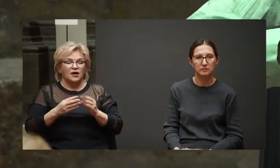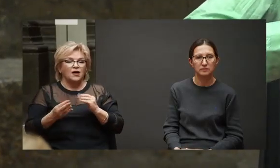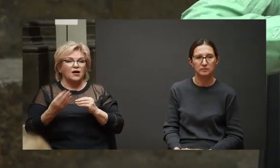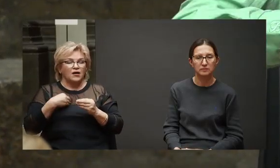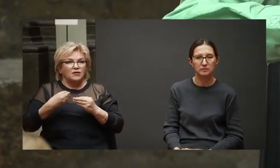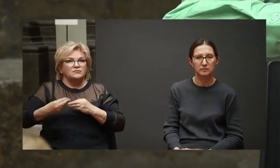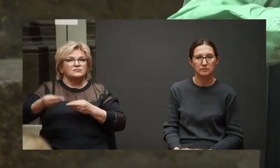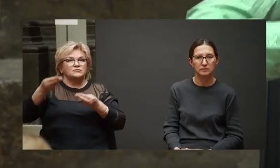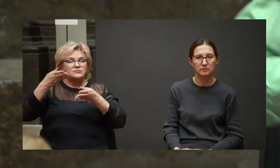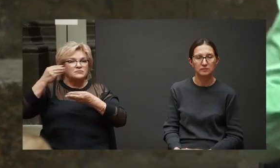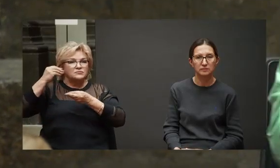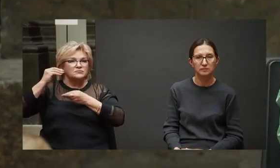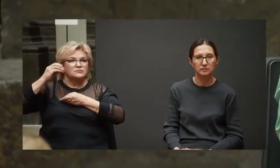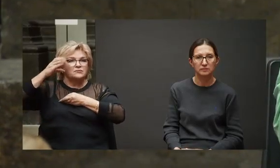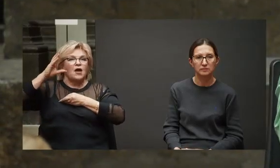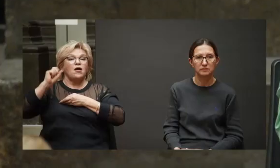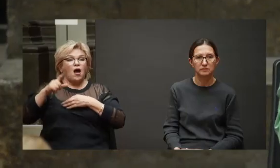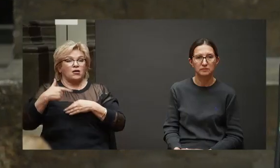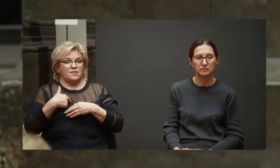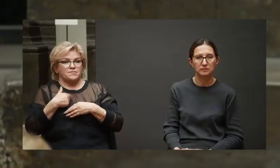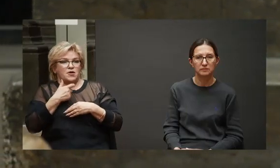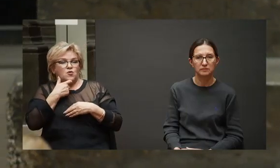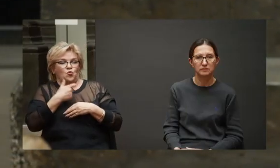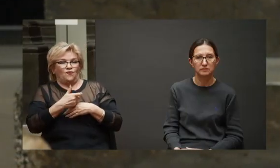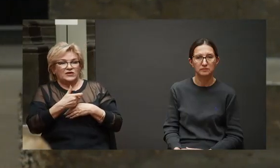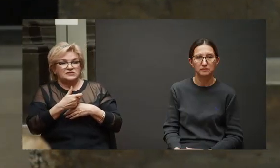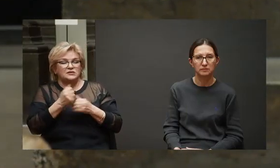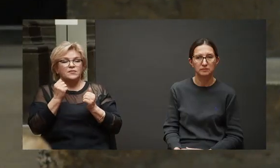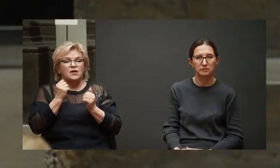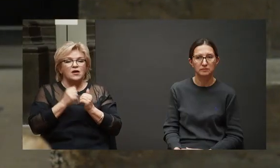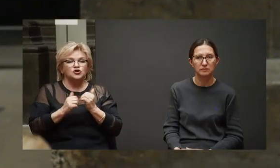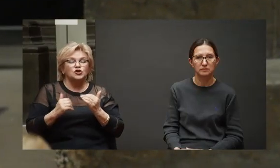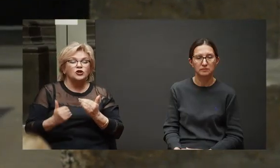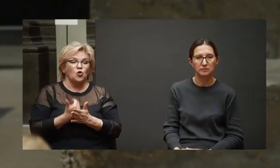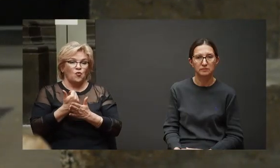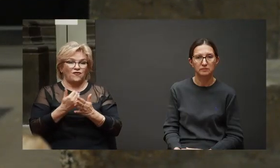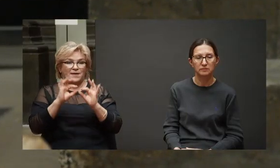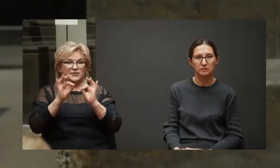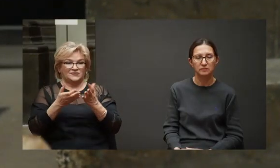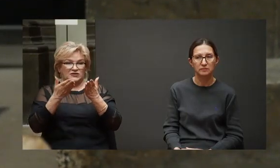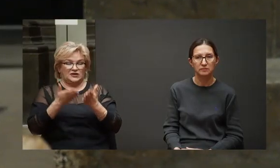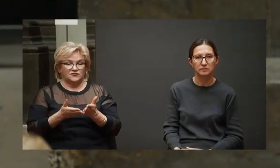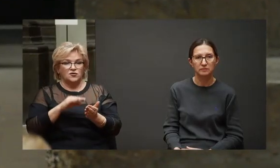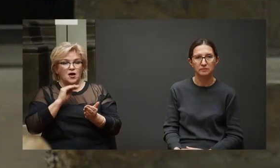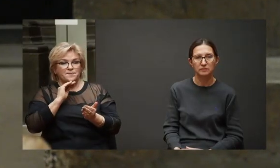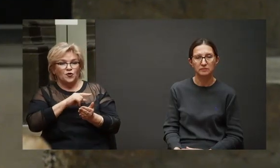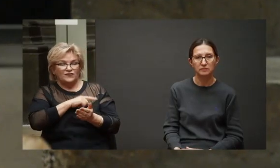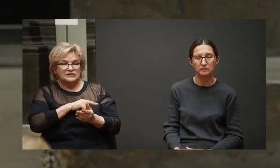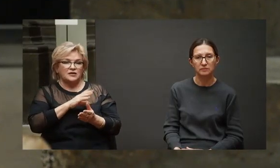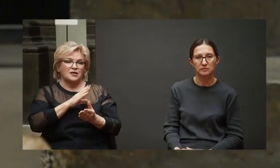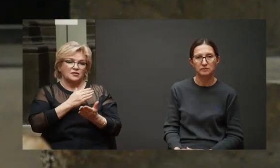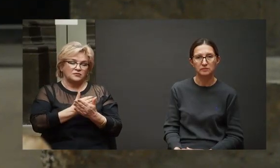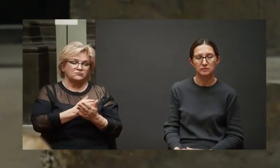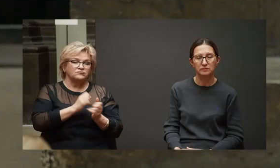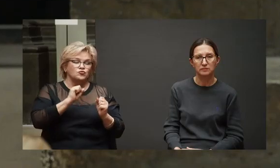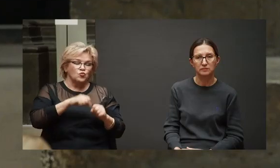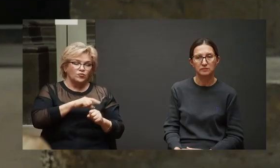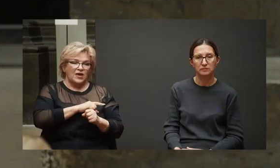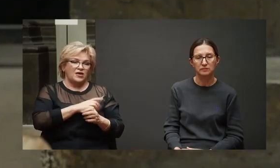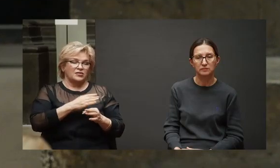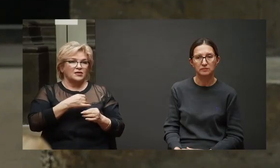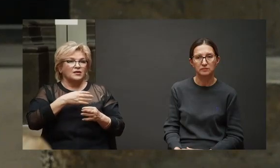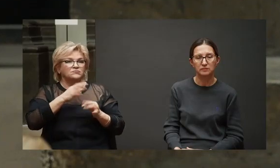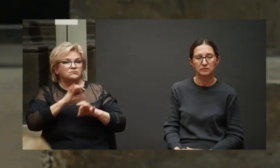накладывает отпечаток на то, как мы увидим каждое новое произведение искусства. Профессионал умеет это рефлексировать. Мы